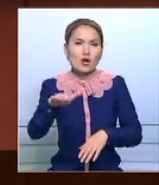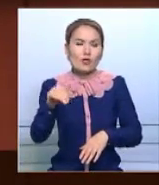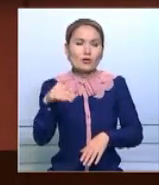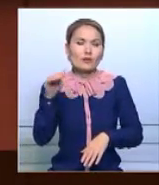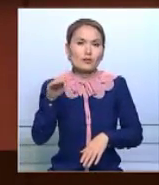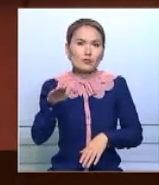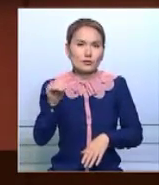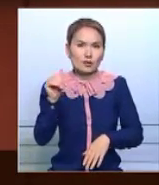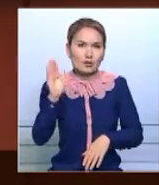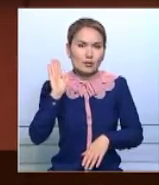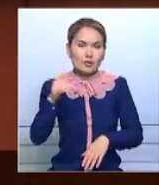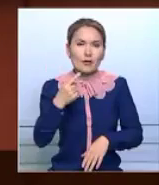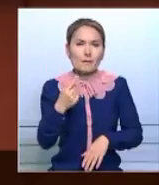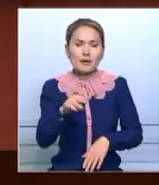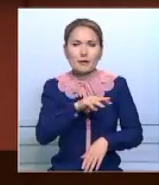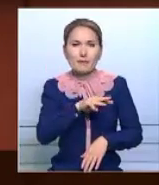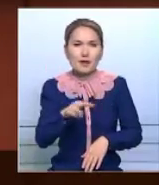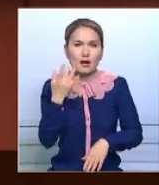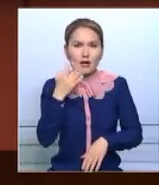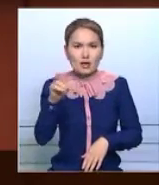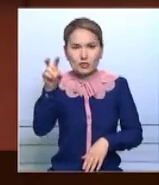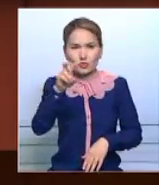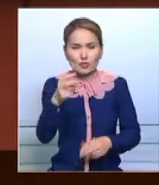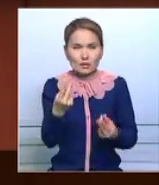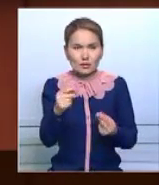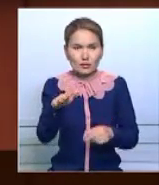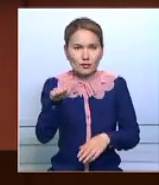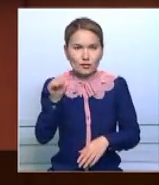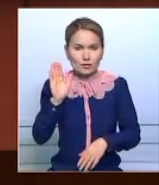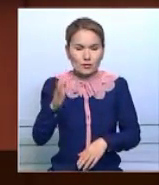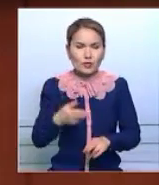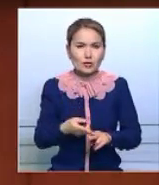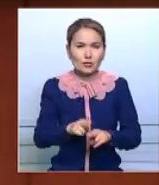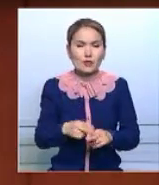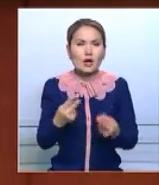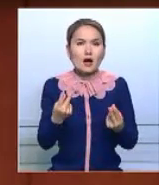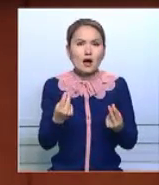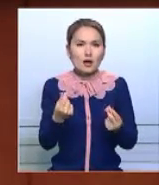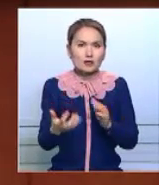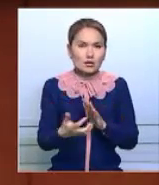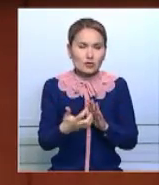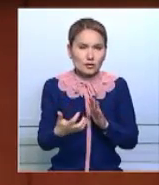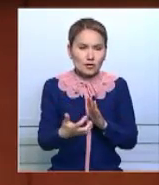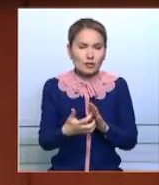болады. Аталған қарыз қаражаттары бекітілген бюджет тапшылығы жағдайында